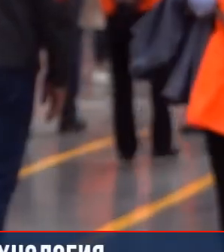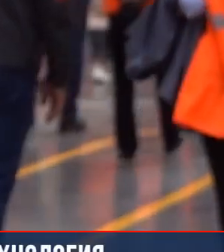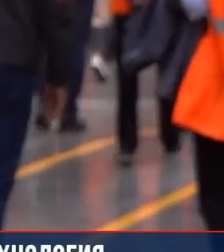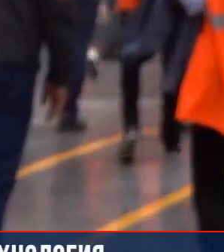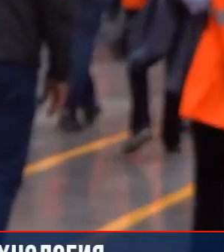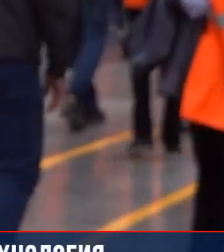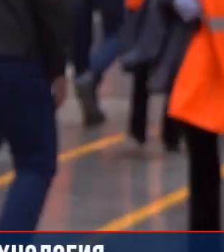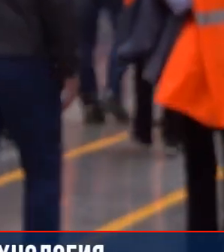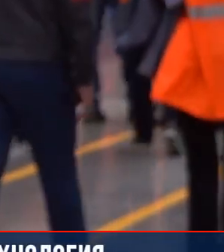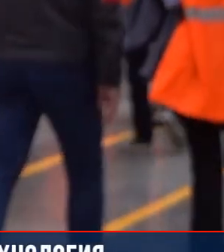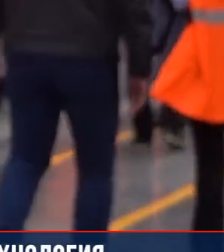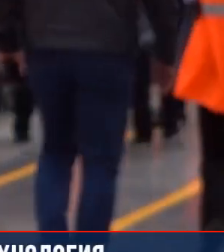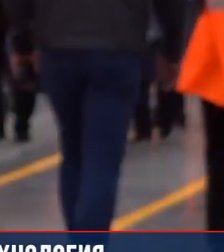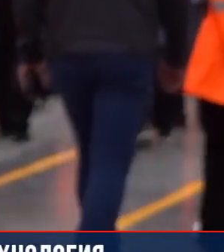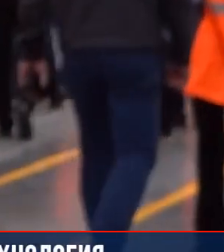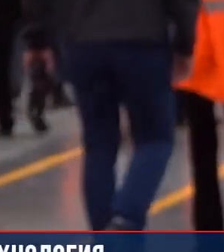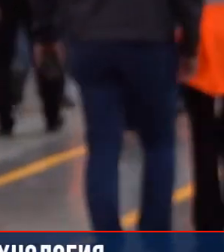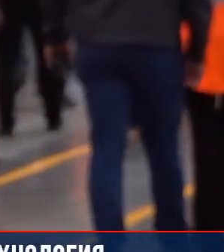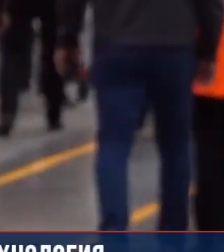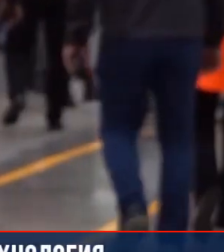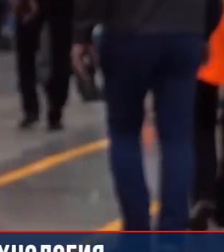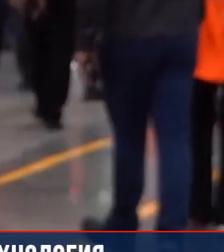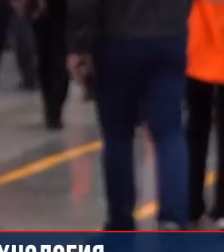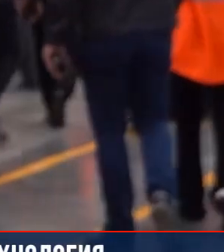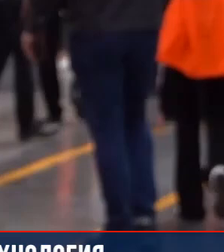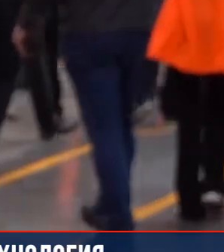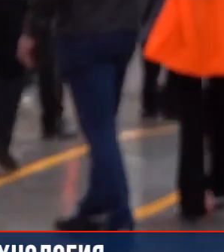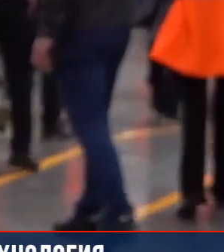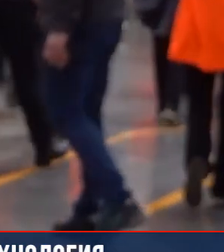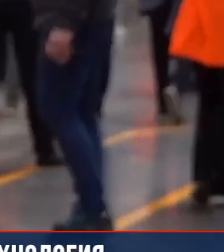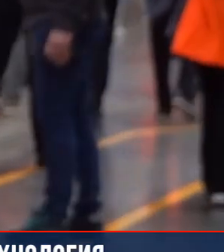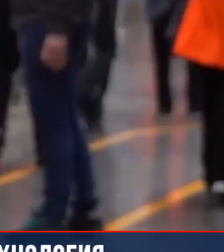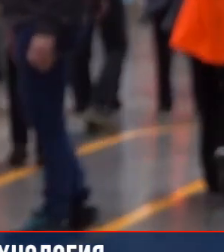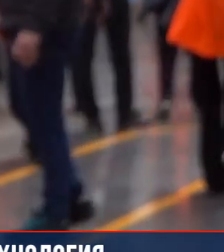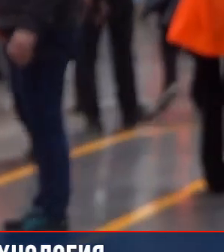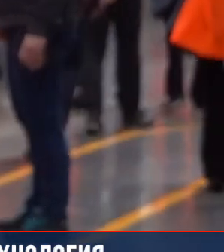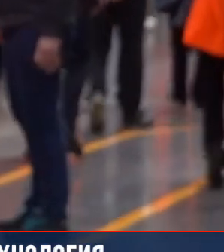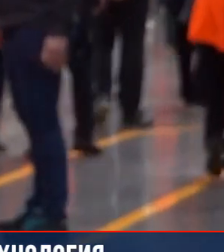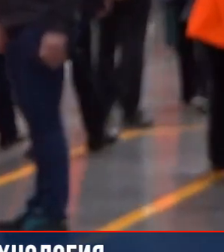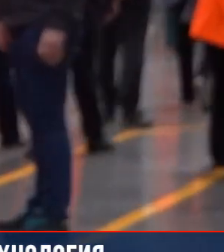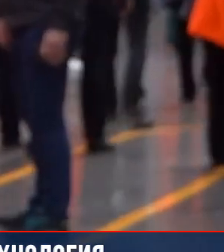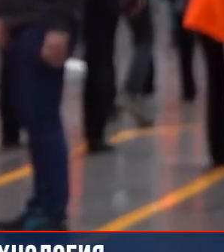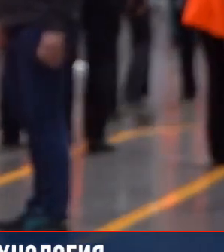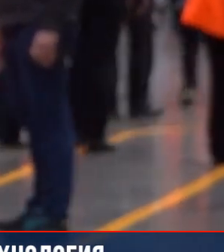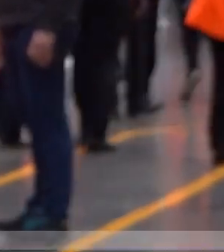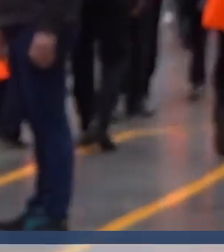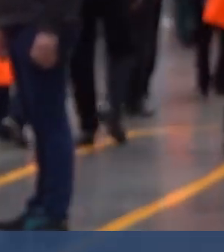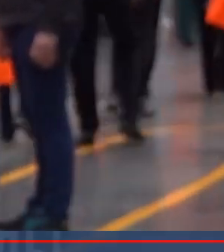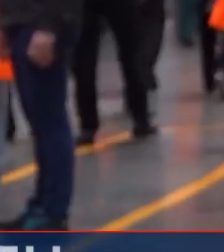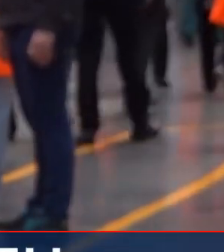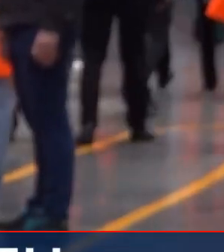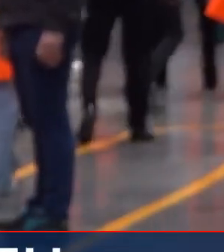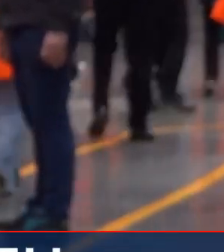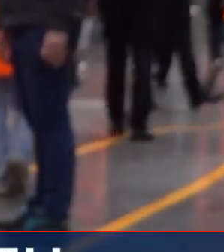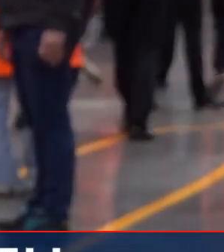біз өндірісті автоматтандыру және роботтандыру циклының соңғы сатысындамыз. Мәселен, мына траекторияға негізделген шыны желімін жағу үдерісі